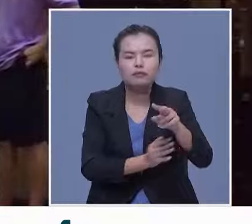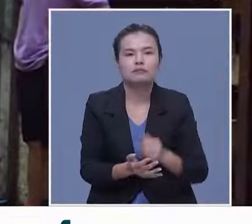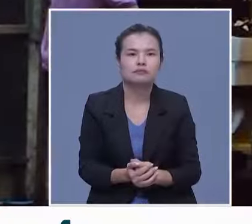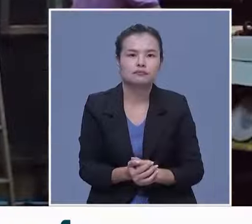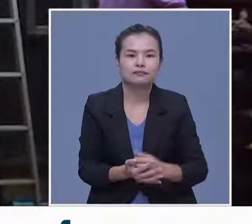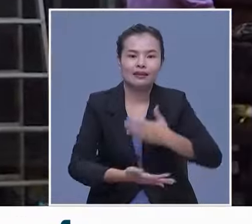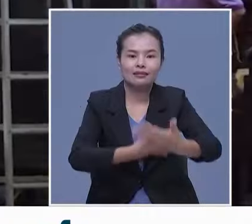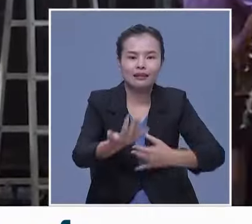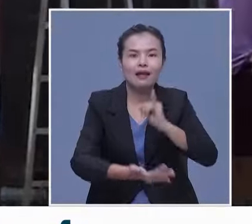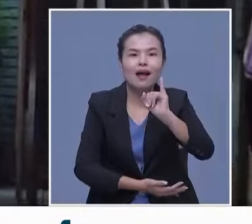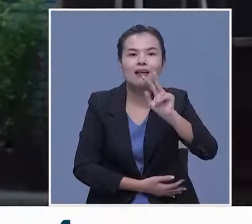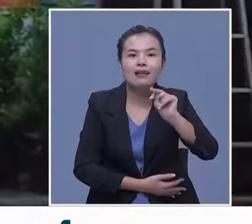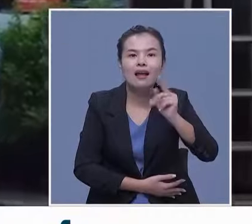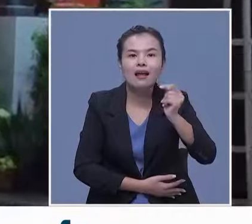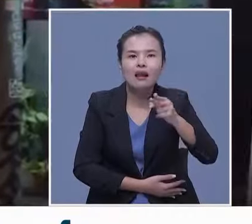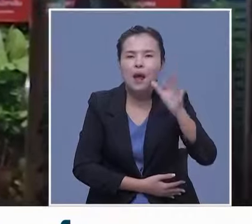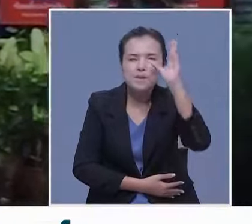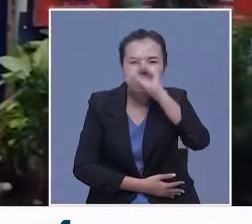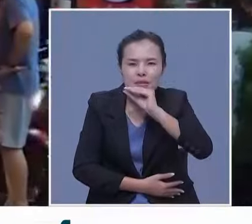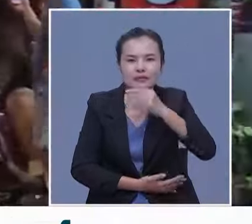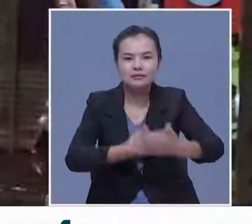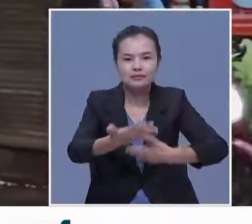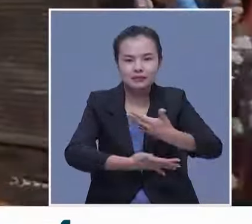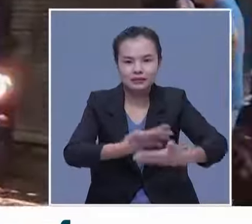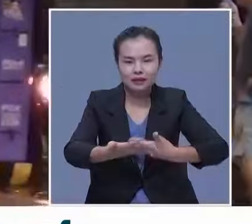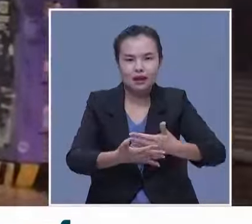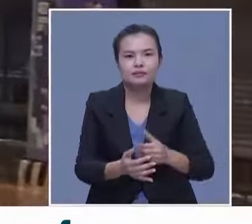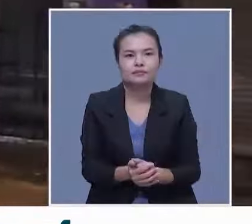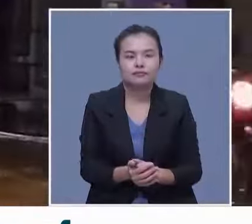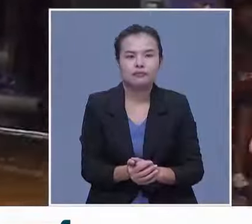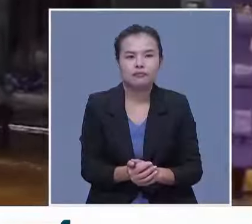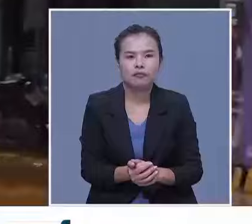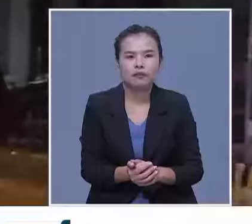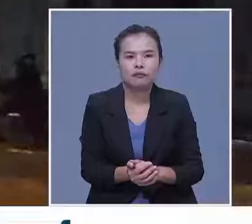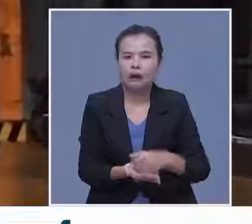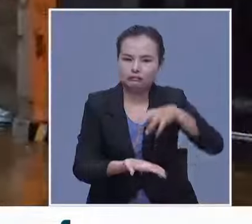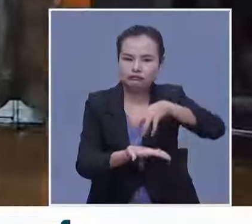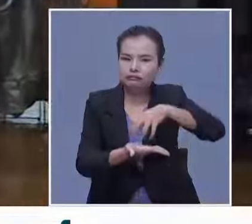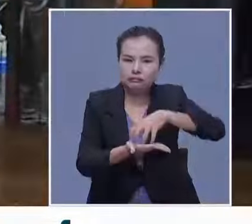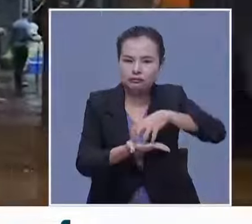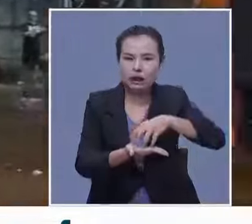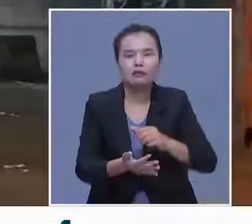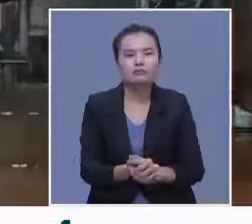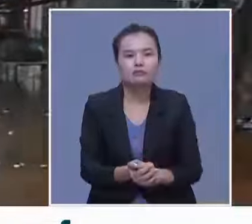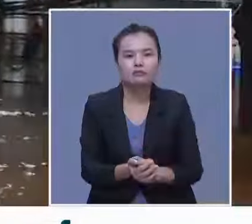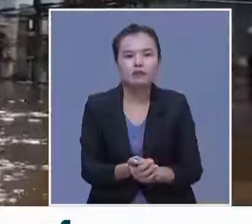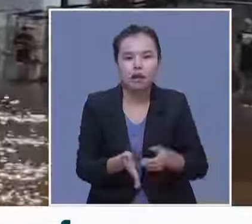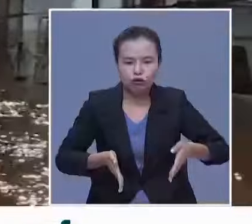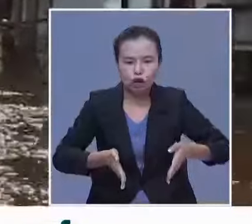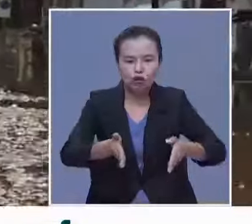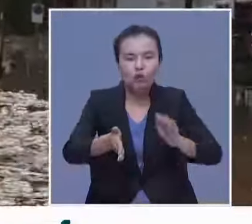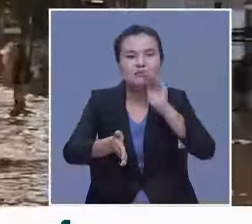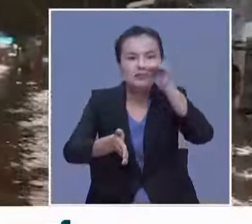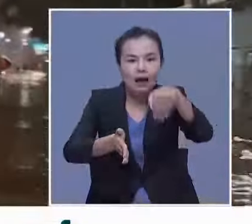ย่านตลาดไนท์บาซาตลาดกลางคืนที่ตั้งอยู่ในย่านใจกลางเมืองเชียงใหม่บนถนนช้างช้างคลางนะ